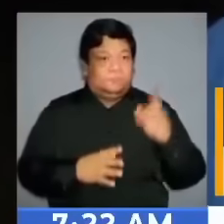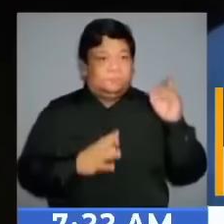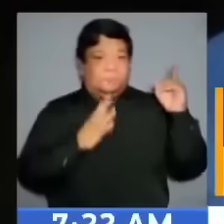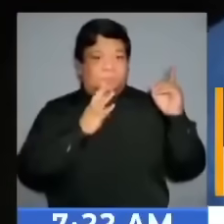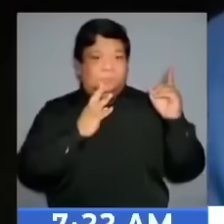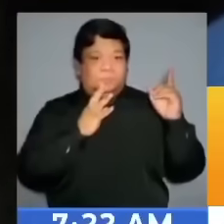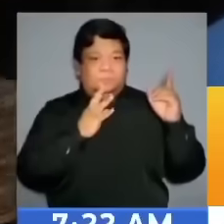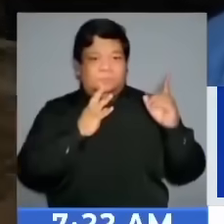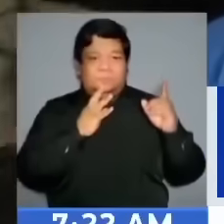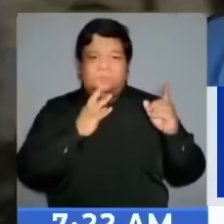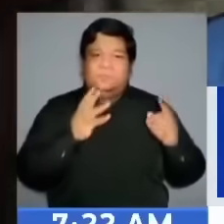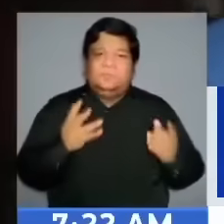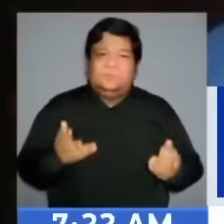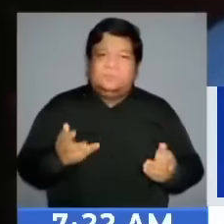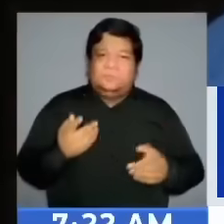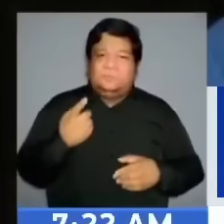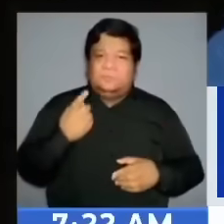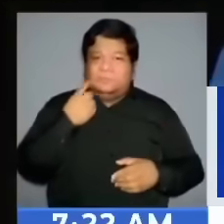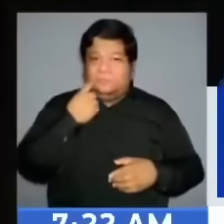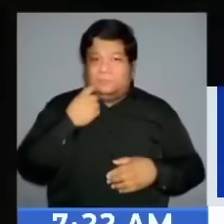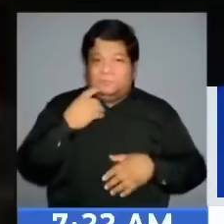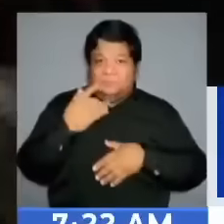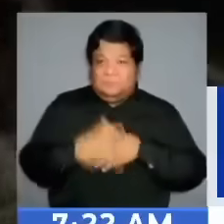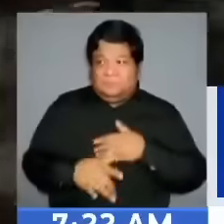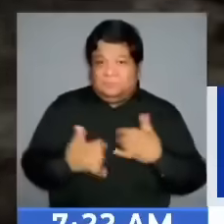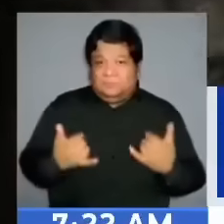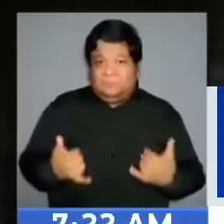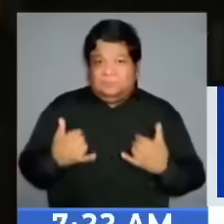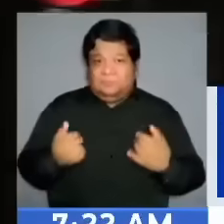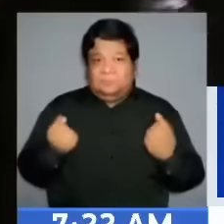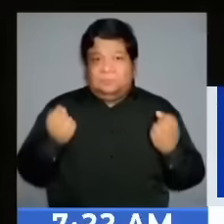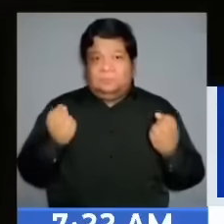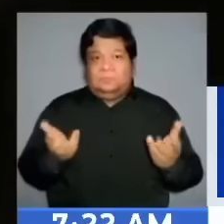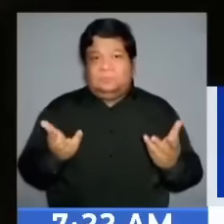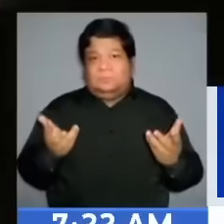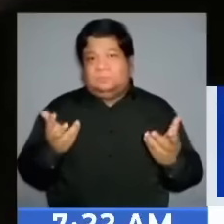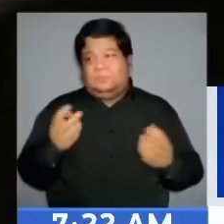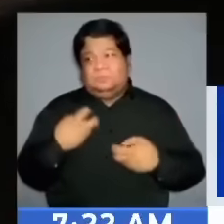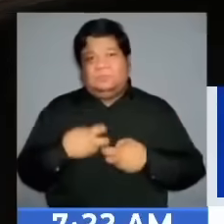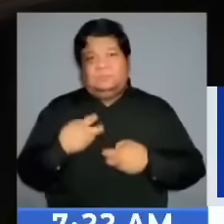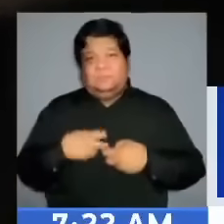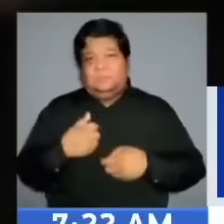tulad din maaga pa po marami na pong pumapasok sa trabaho kaya minsan po